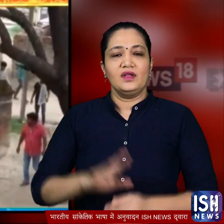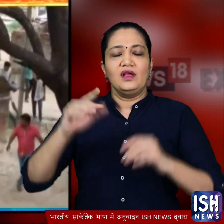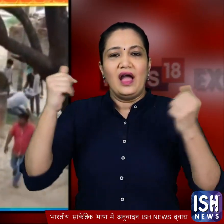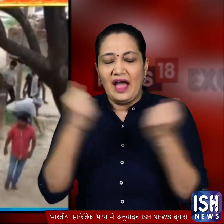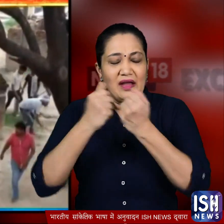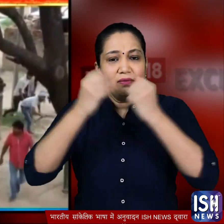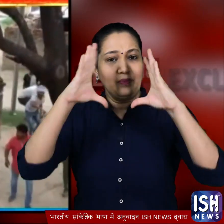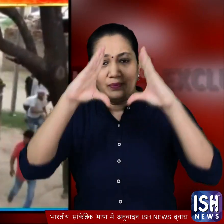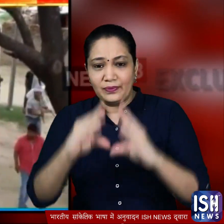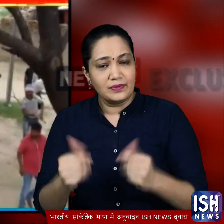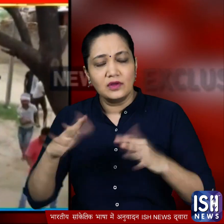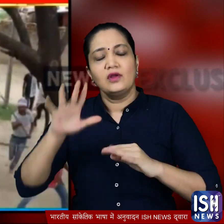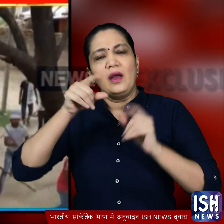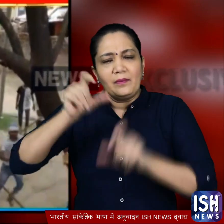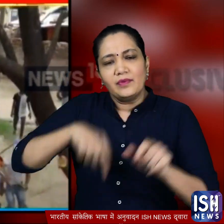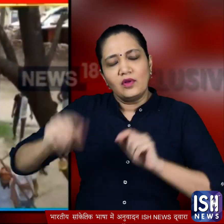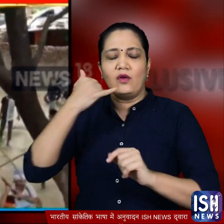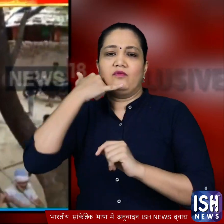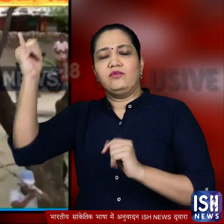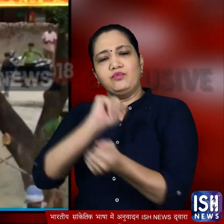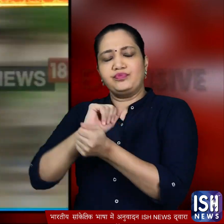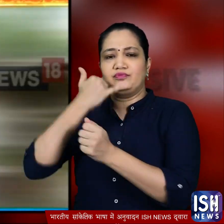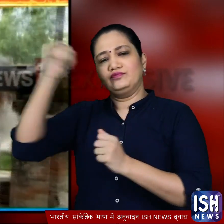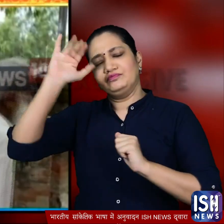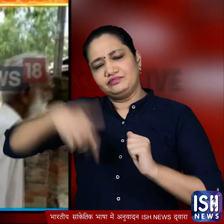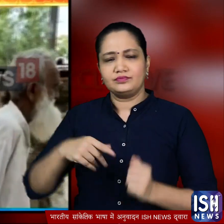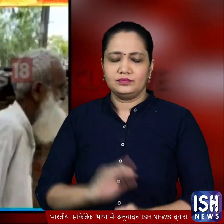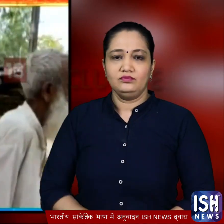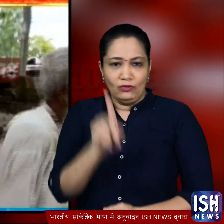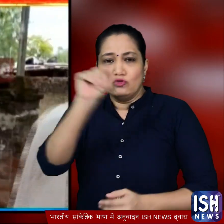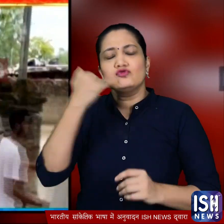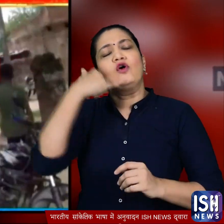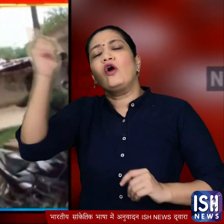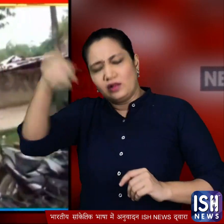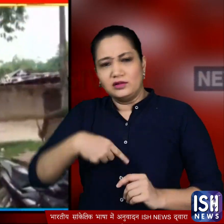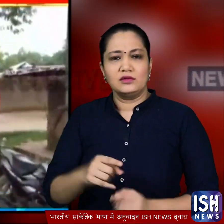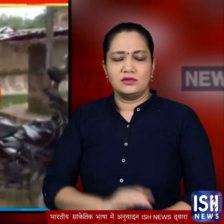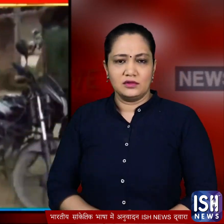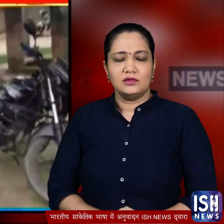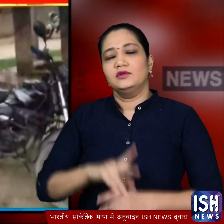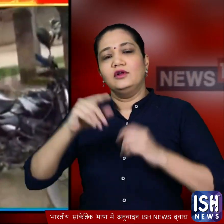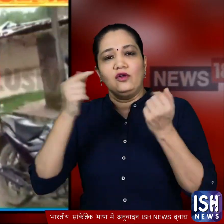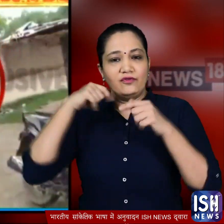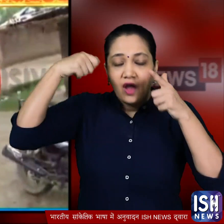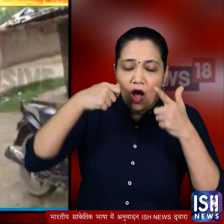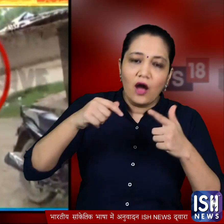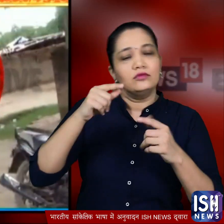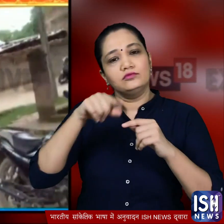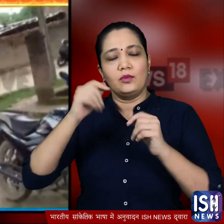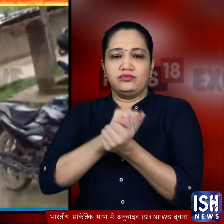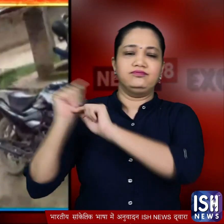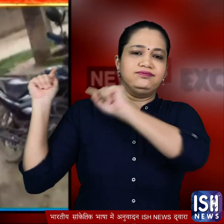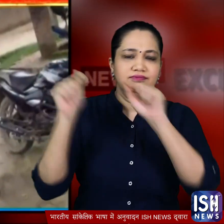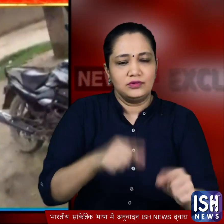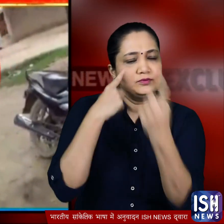हंगामा शांत नहीं हुआ तो वहां के लोगों ने पुलिस को बुलाना ही बेहतर समझा। 100 नंबर गाड़ी बुलाओ। वीडियो सामने आने के बाद पुलिस हरकत में आई और इस